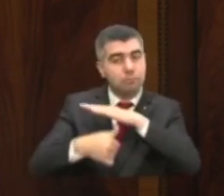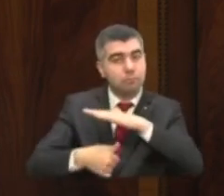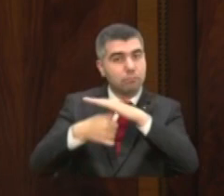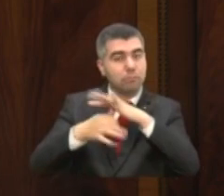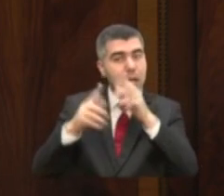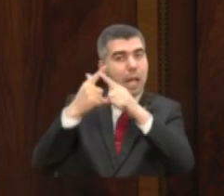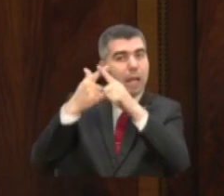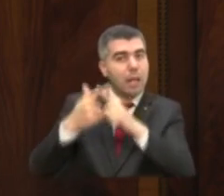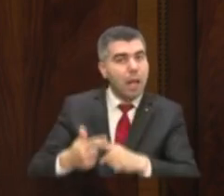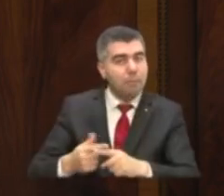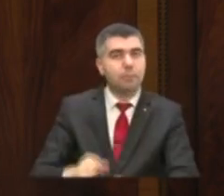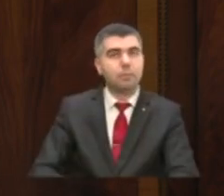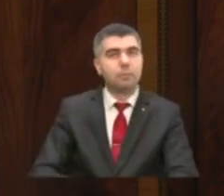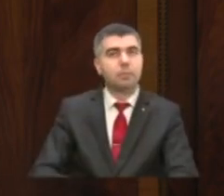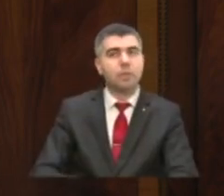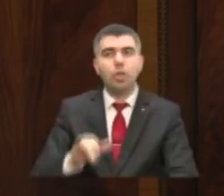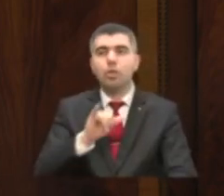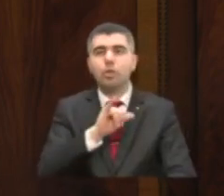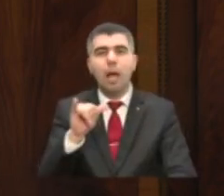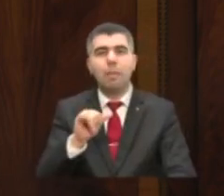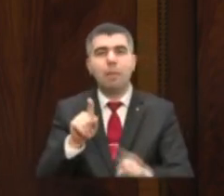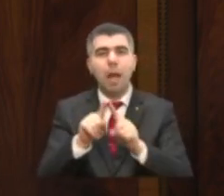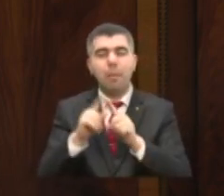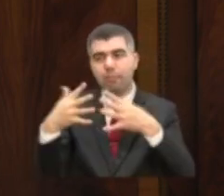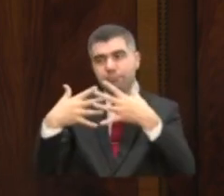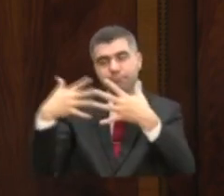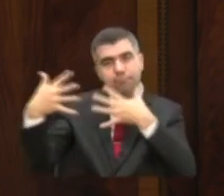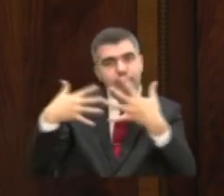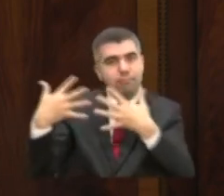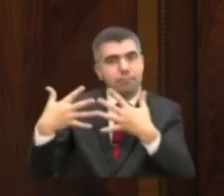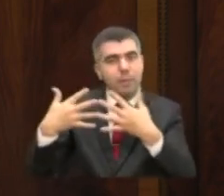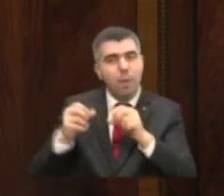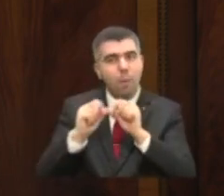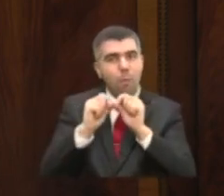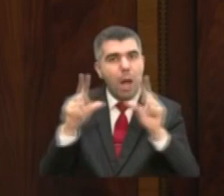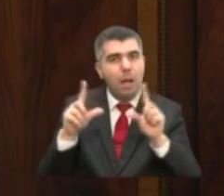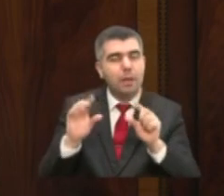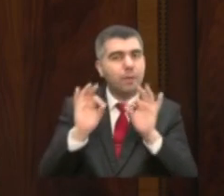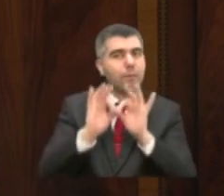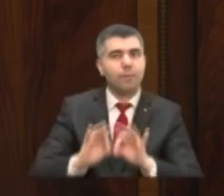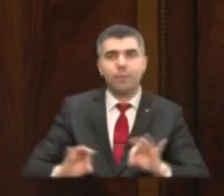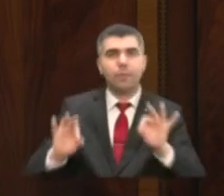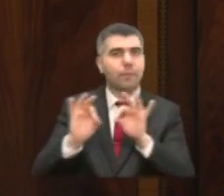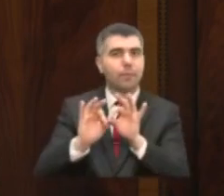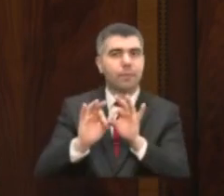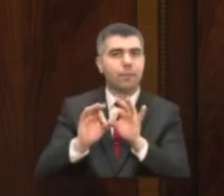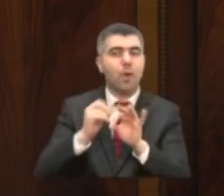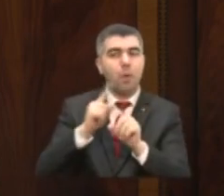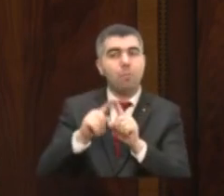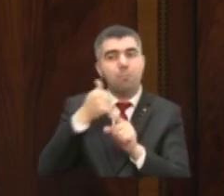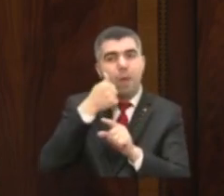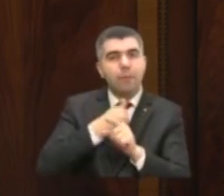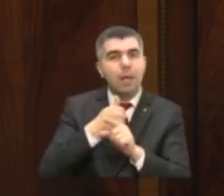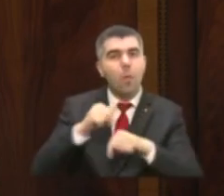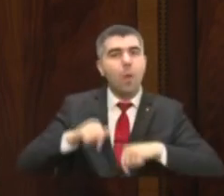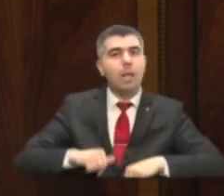تيقول لكم ما كايناش الشفافيه وكاين التمويه في البيانات الماليه للحكومه عبر وزاره الماليه.